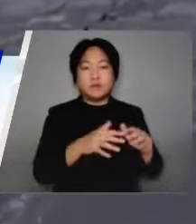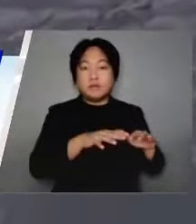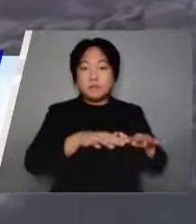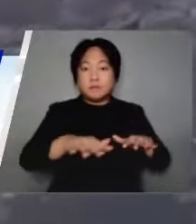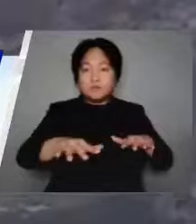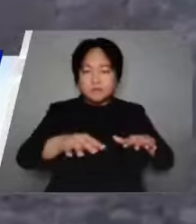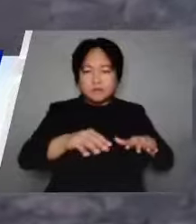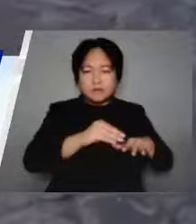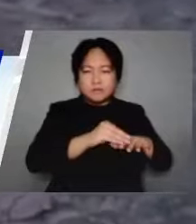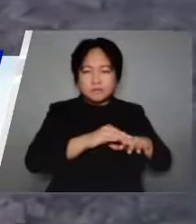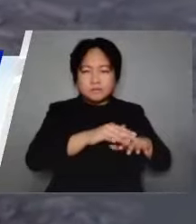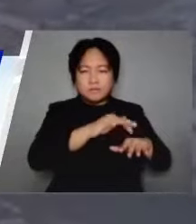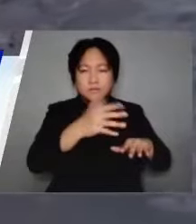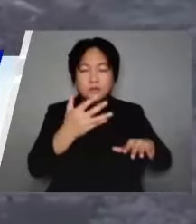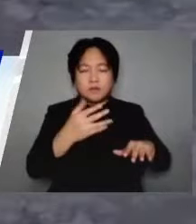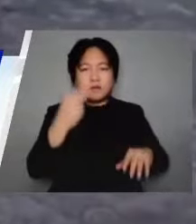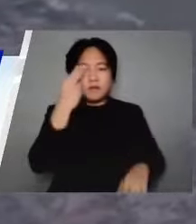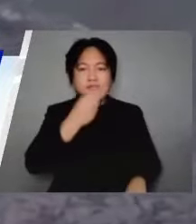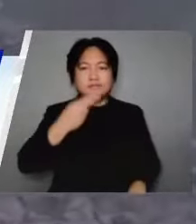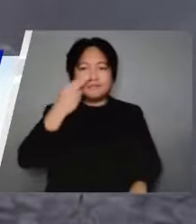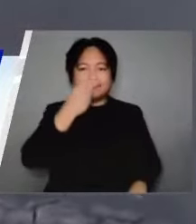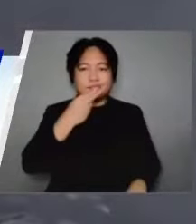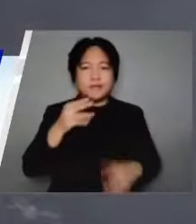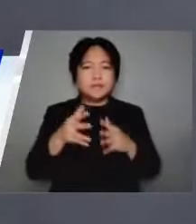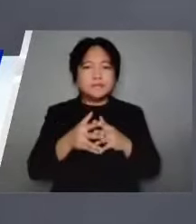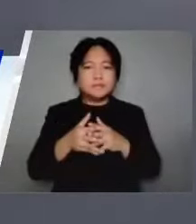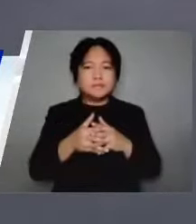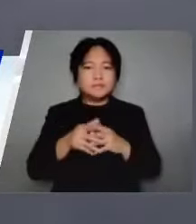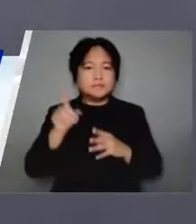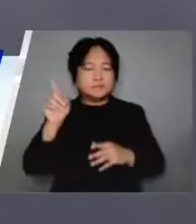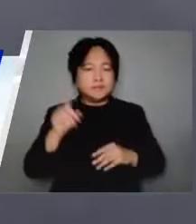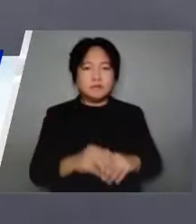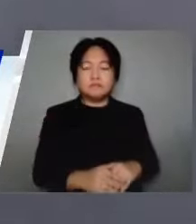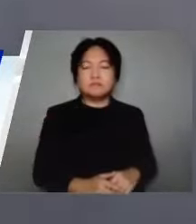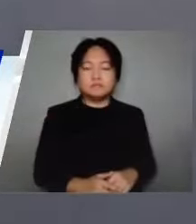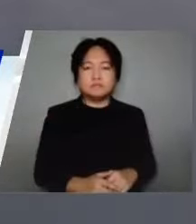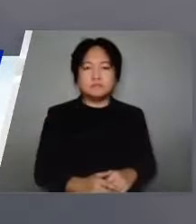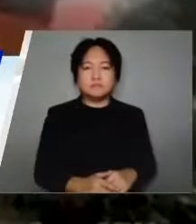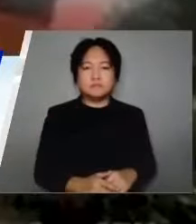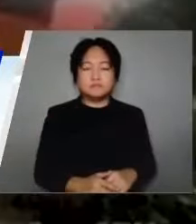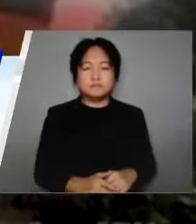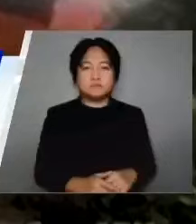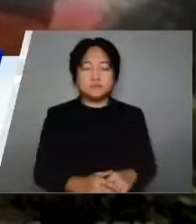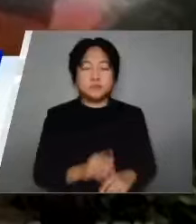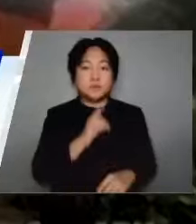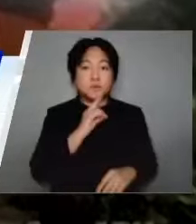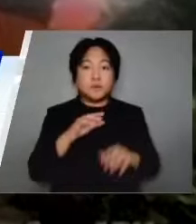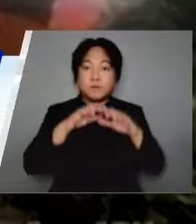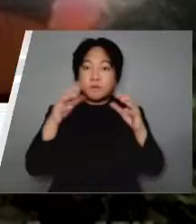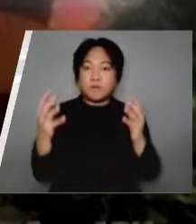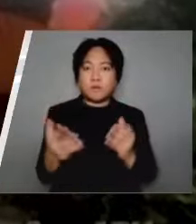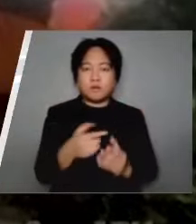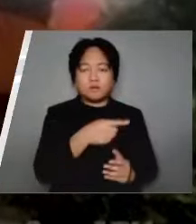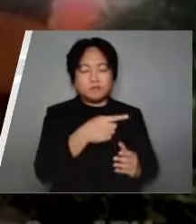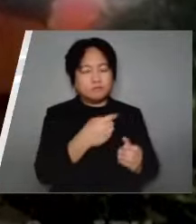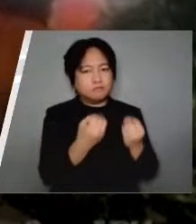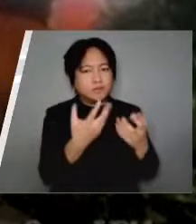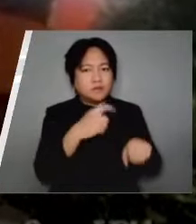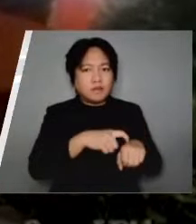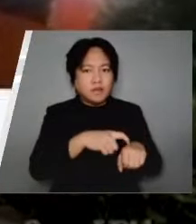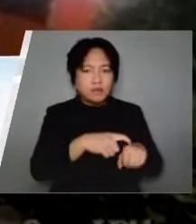Isang kilometro po ang haba ng fissure system ng bulkan na isa sa pinakaaktibo sa buong mundo. Tumagal naman